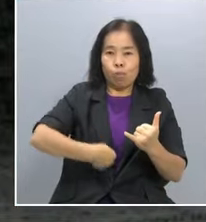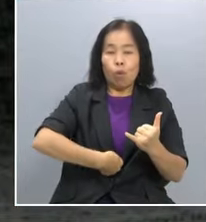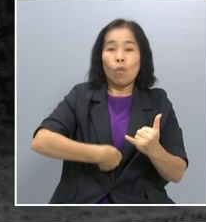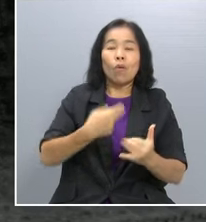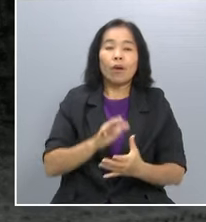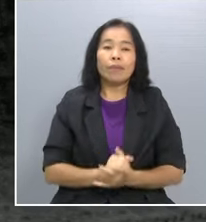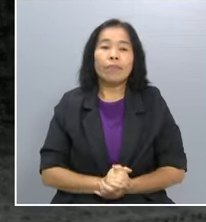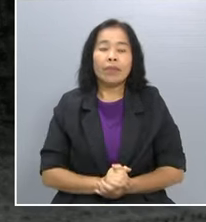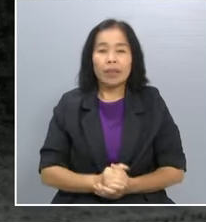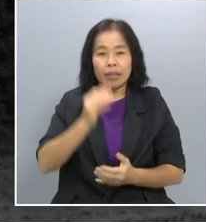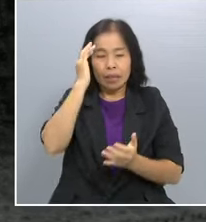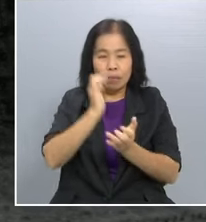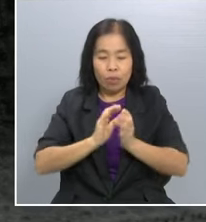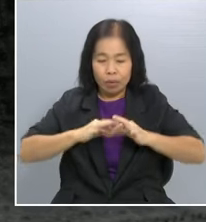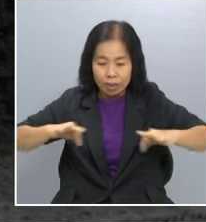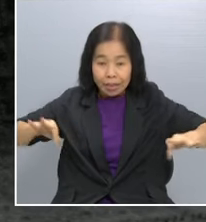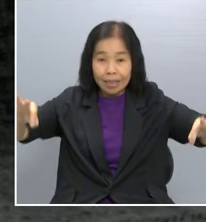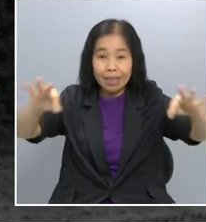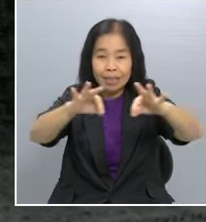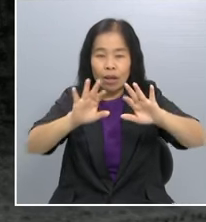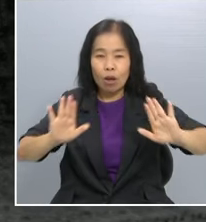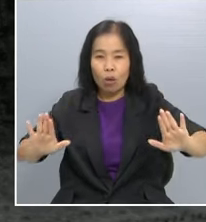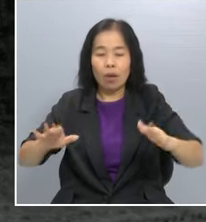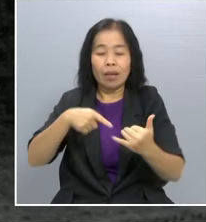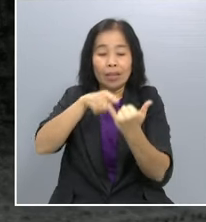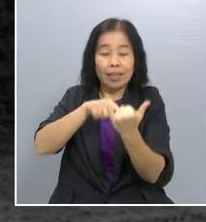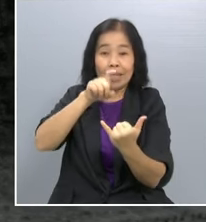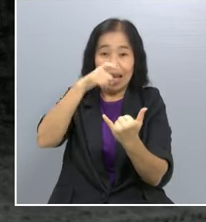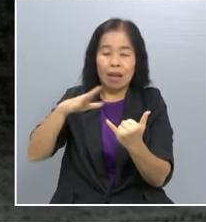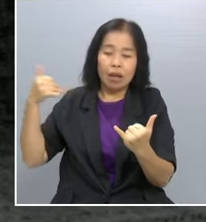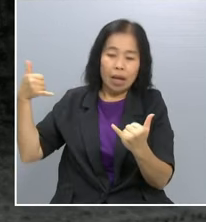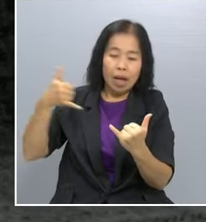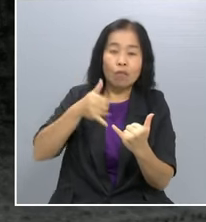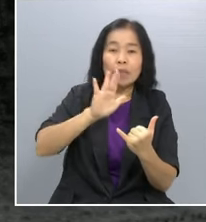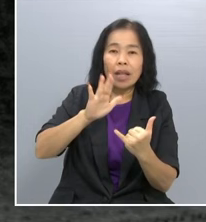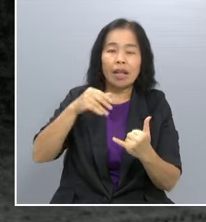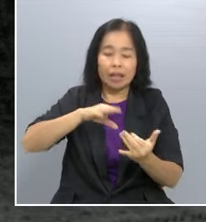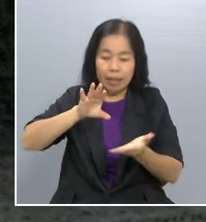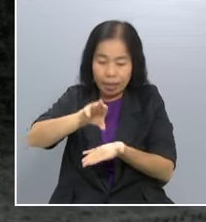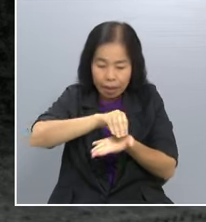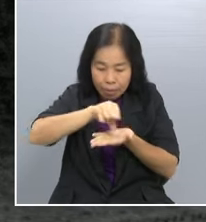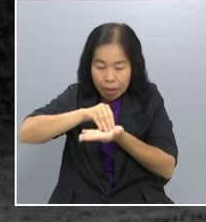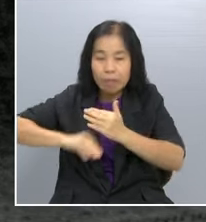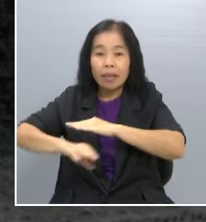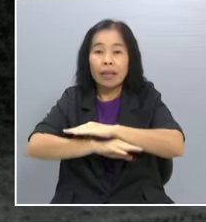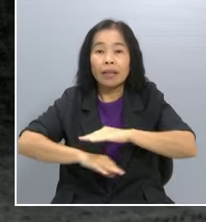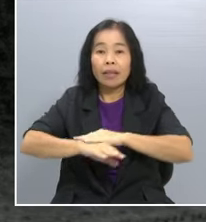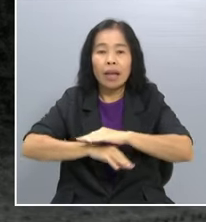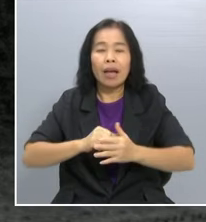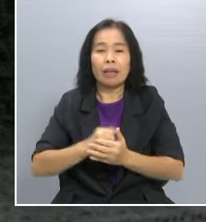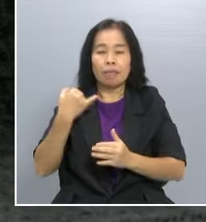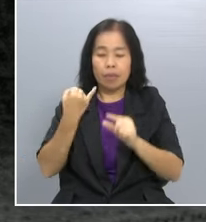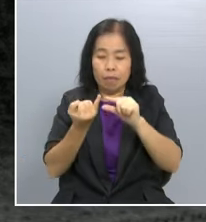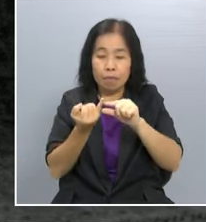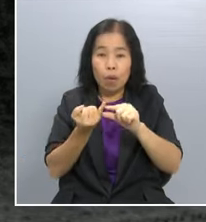วจกันพื้นที่จุดที่พบศพเอาไว้นะคะไม่ให้คนที่ไม่เกี่ยวข้องเข้าไปแล้วก็ให้พิสูจน์หลักฐานไปเก็บหลักฐานอย่างตอกกระสุนปื